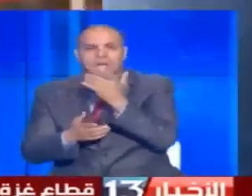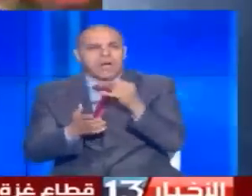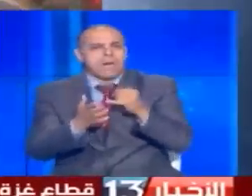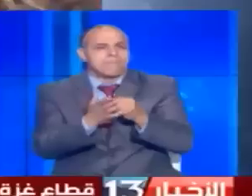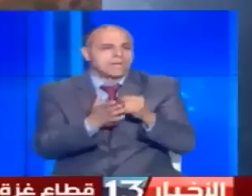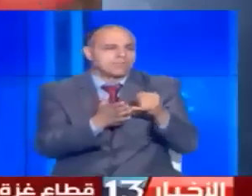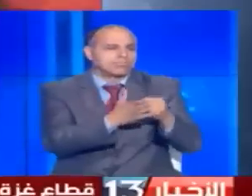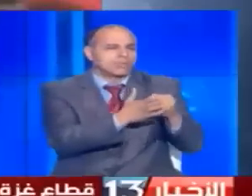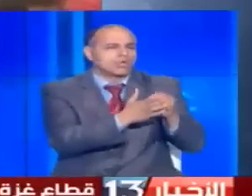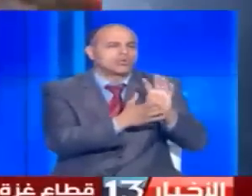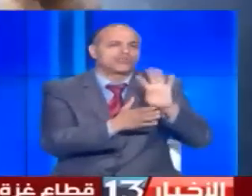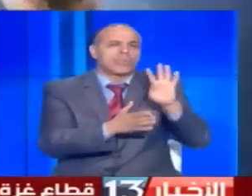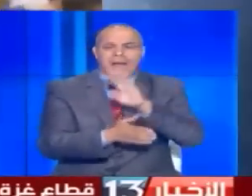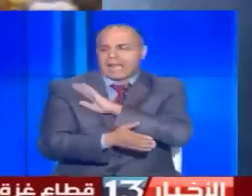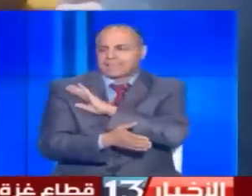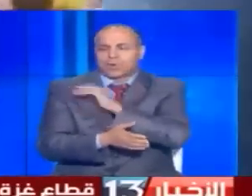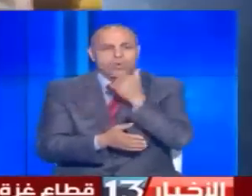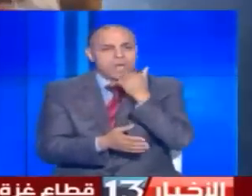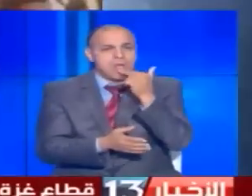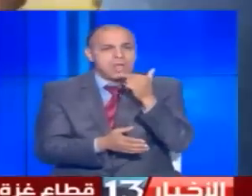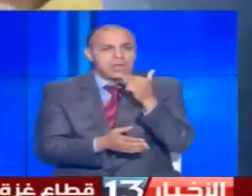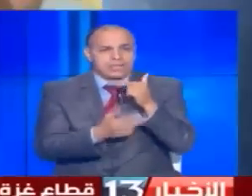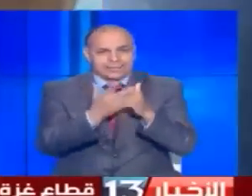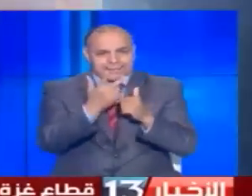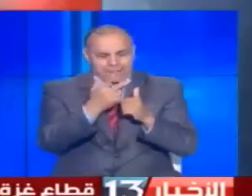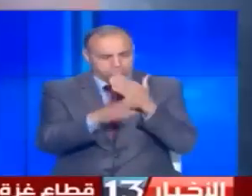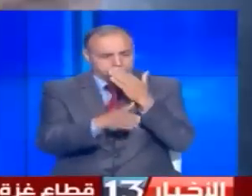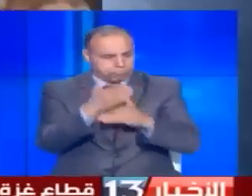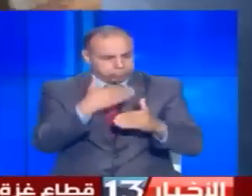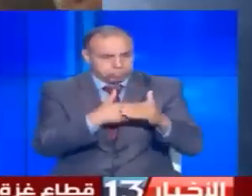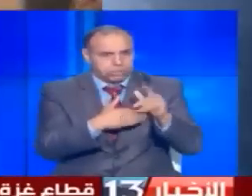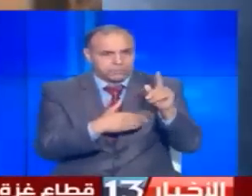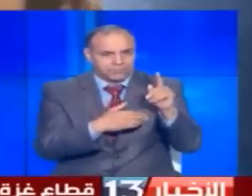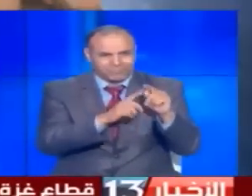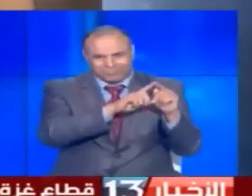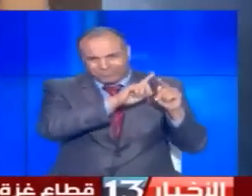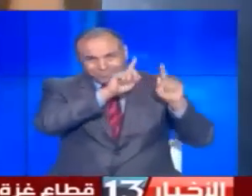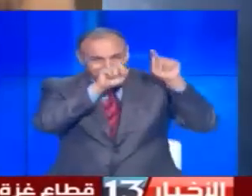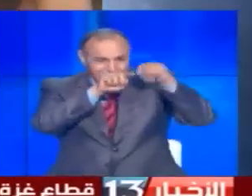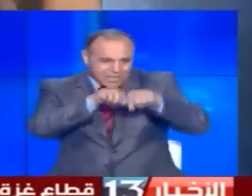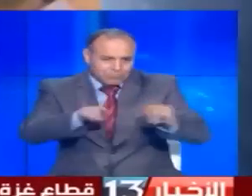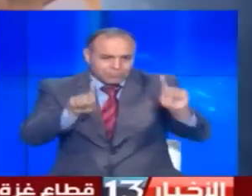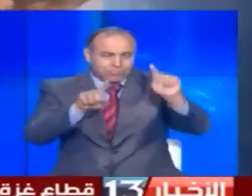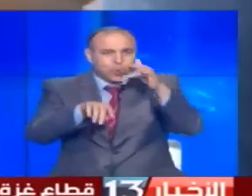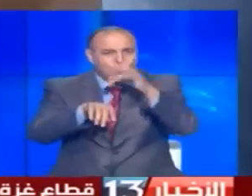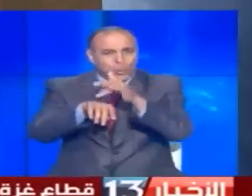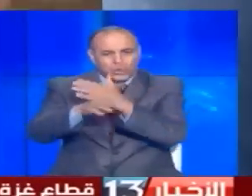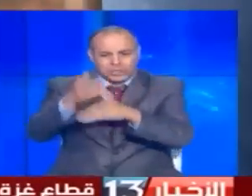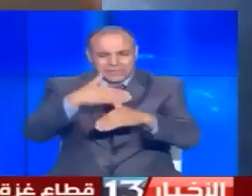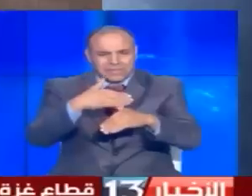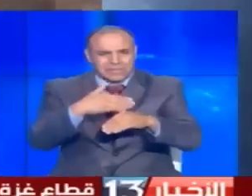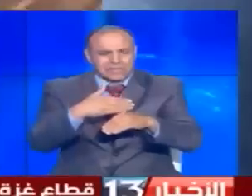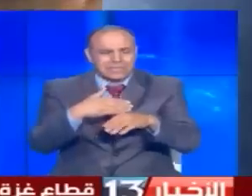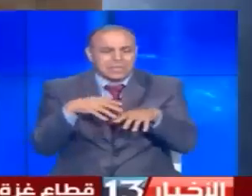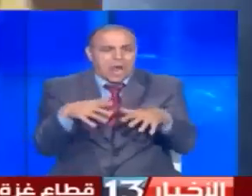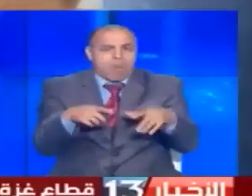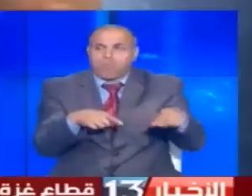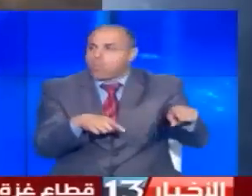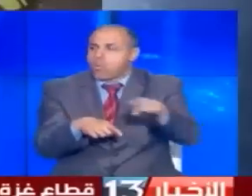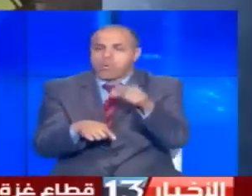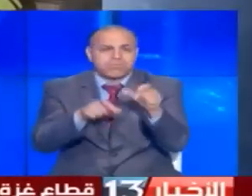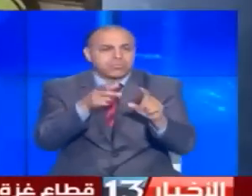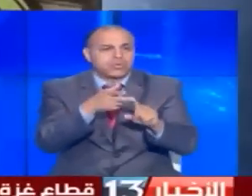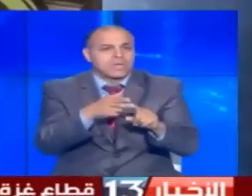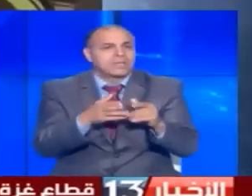لاهية شمال قطاع غزة، كما أصيب 3 آخرون بشظايا الصواريخ التي تسببت في حالة من الهلع والخوف